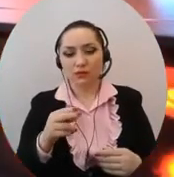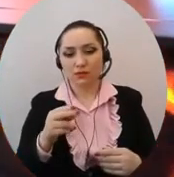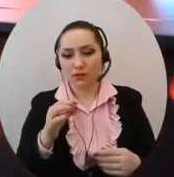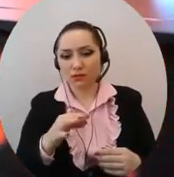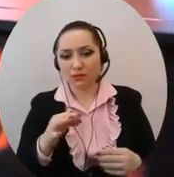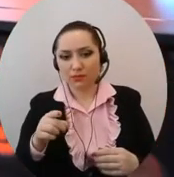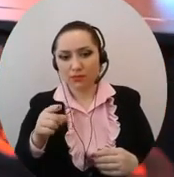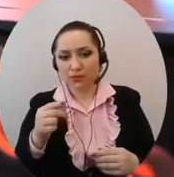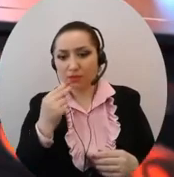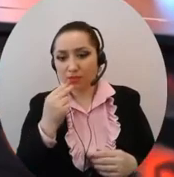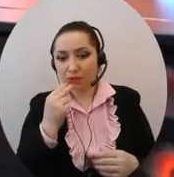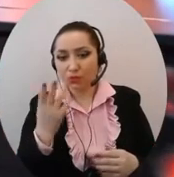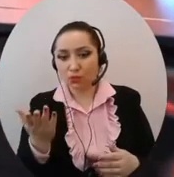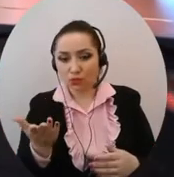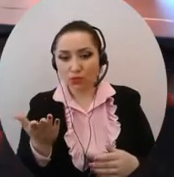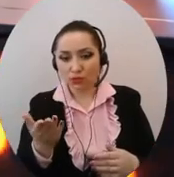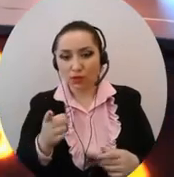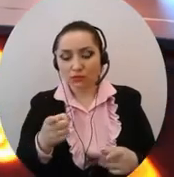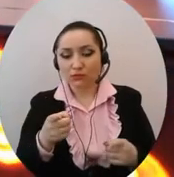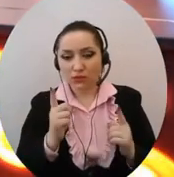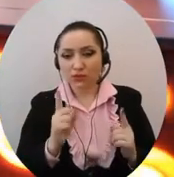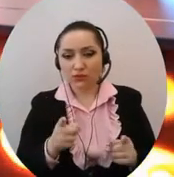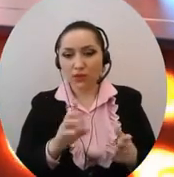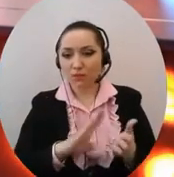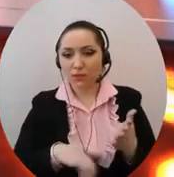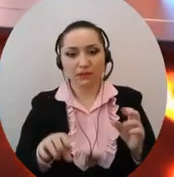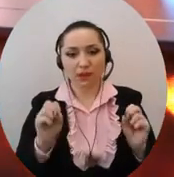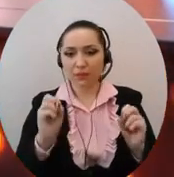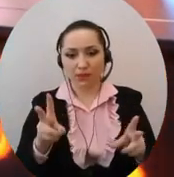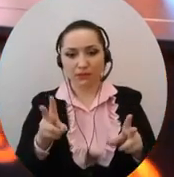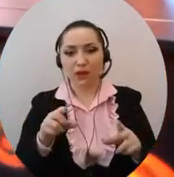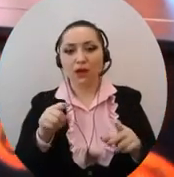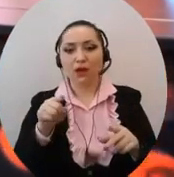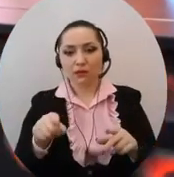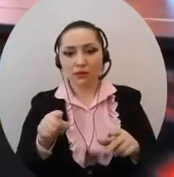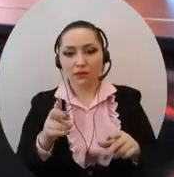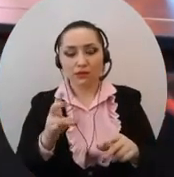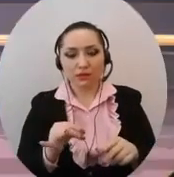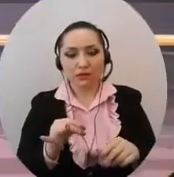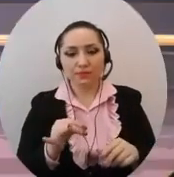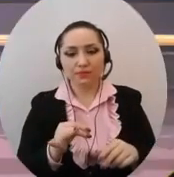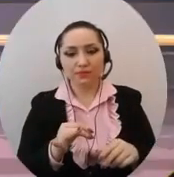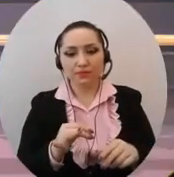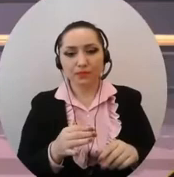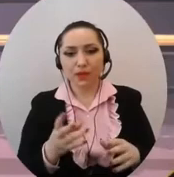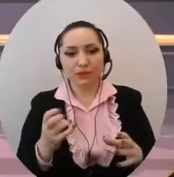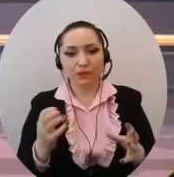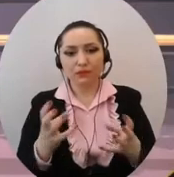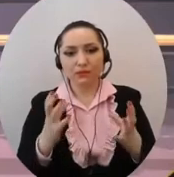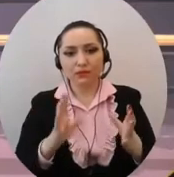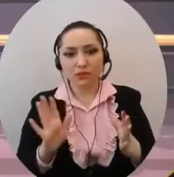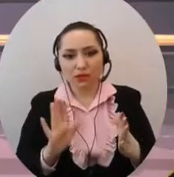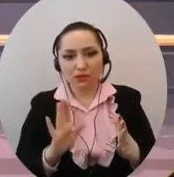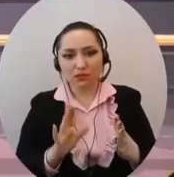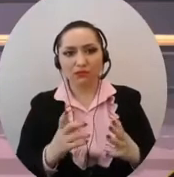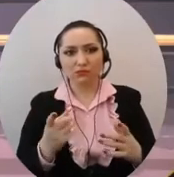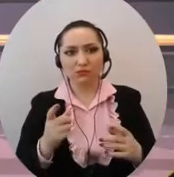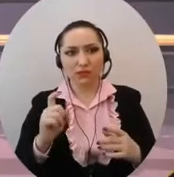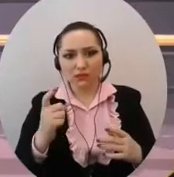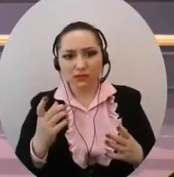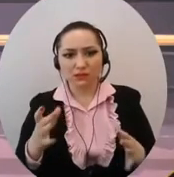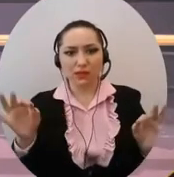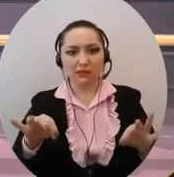они действительно безопасны, то есть они не содержат каких-то консервантов, каких-то красителей.